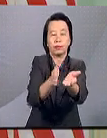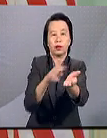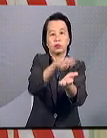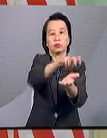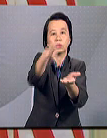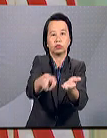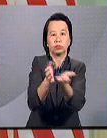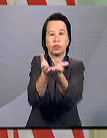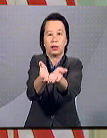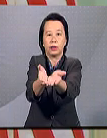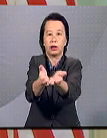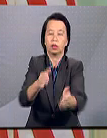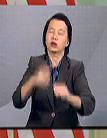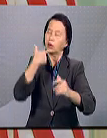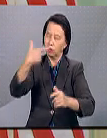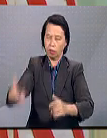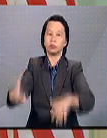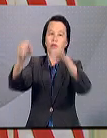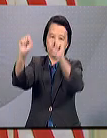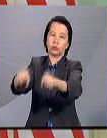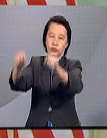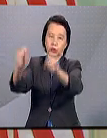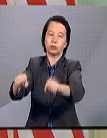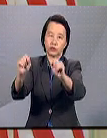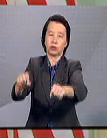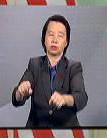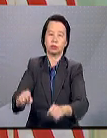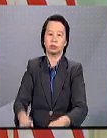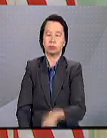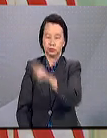isu, kita tidak benarkan, dah lama kita benarkan. Ya, lagipun